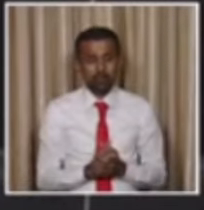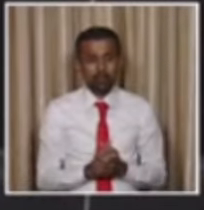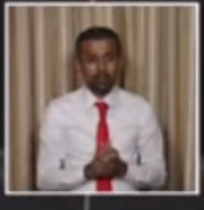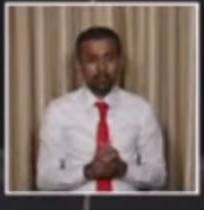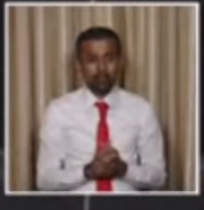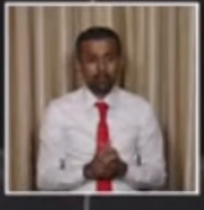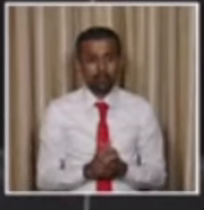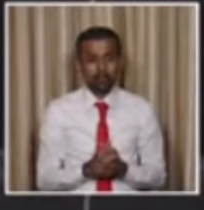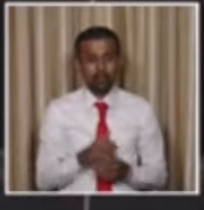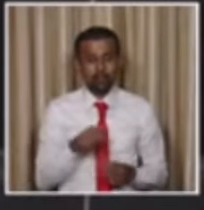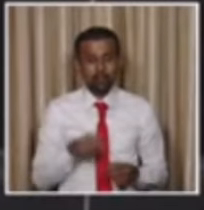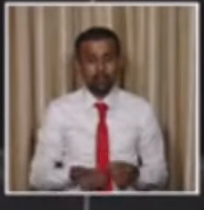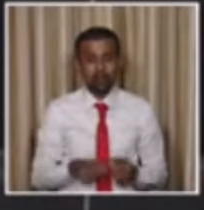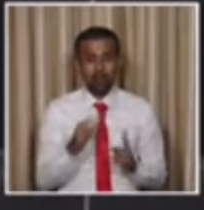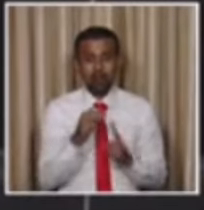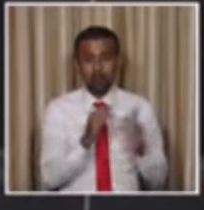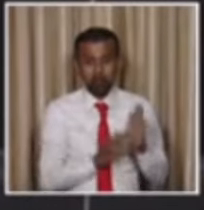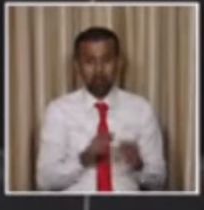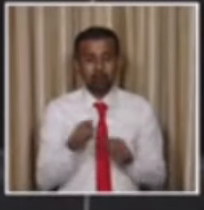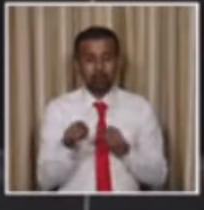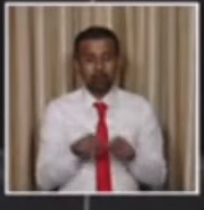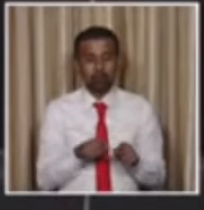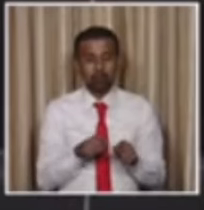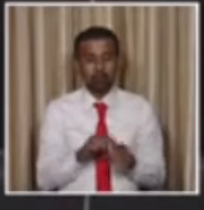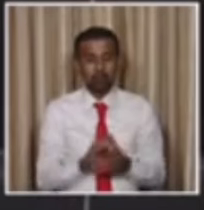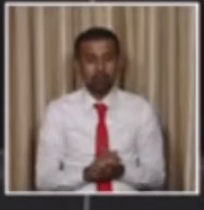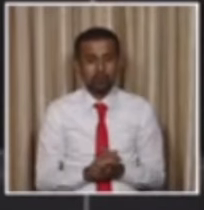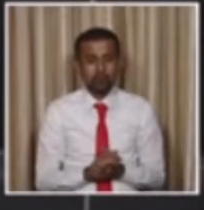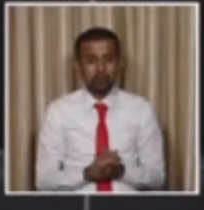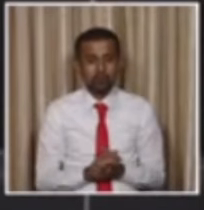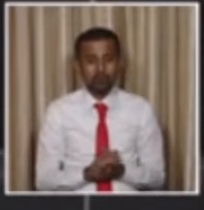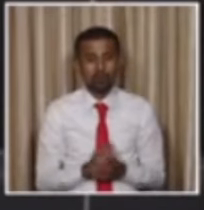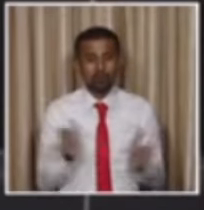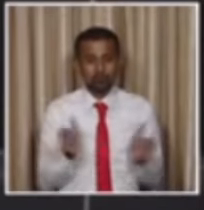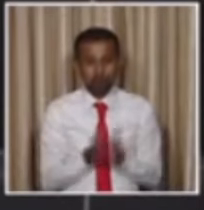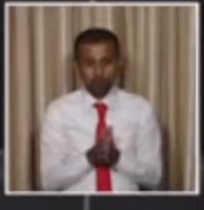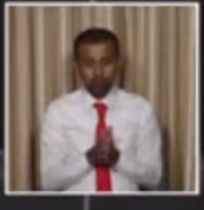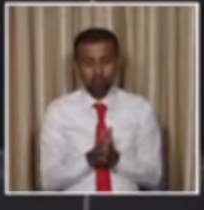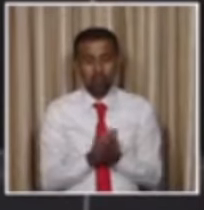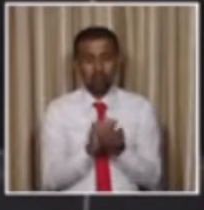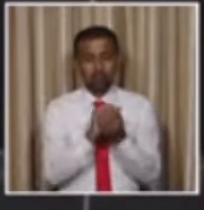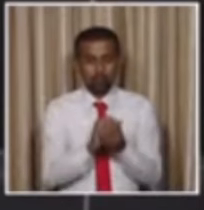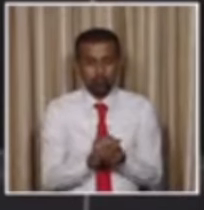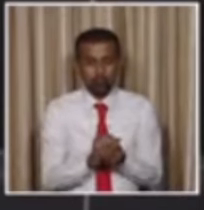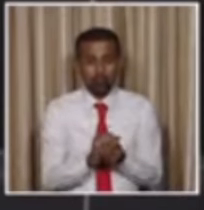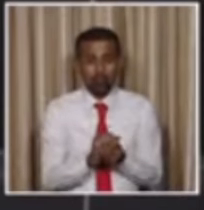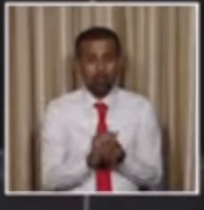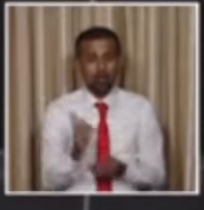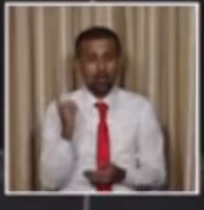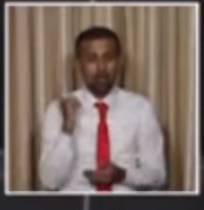සමග වැඩ බලන අග්‍රාමාත්‍යවරයා හැටියට එතුමා සමග ඒ ආරක්ෂක